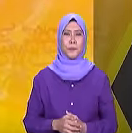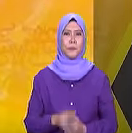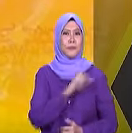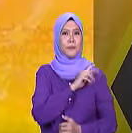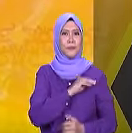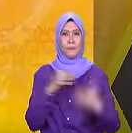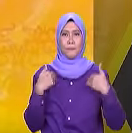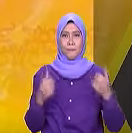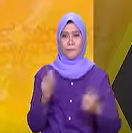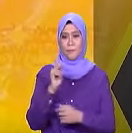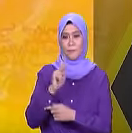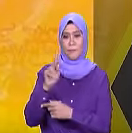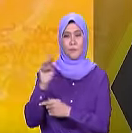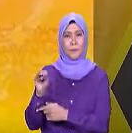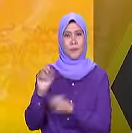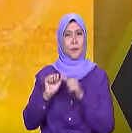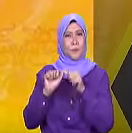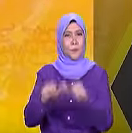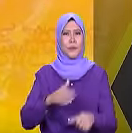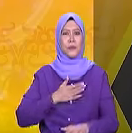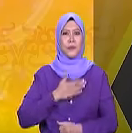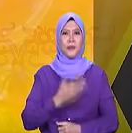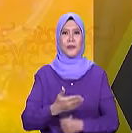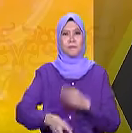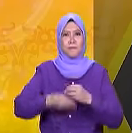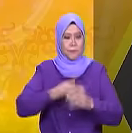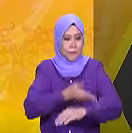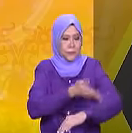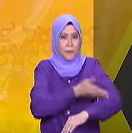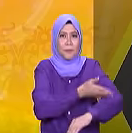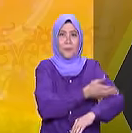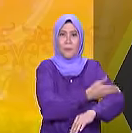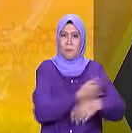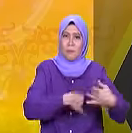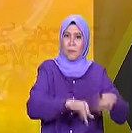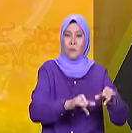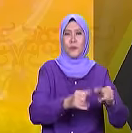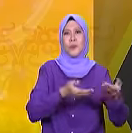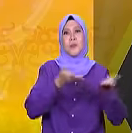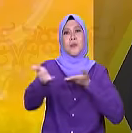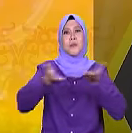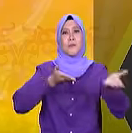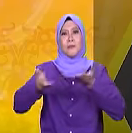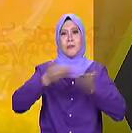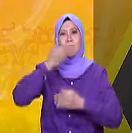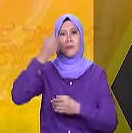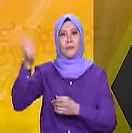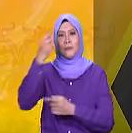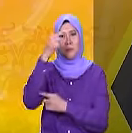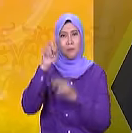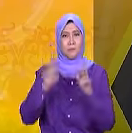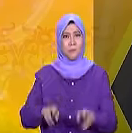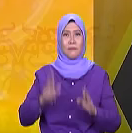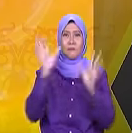Kementerian Kesihatan Malaysia KKM terus komited melakukan penambahbaikan secara berterusan untuk memberi perkhidmatan terbaik kepada rakyat